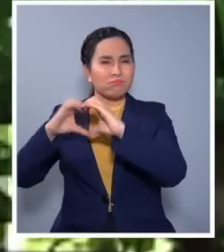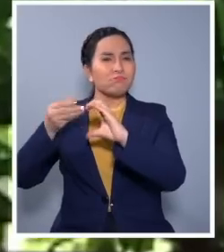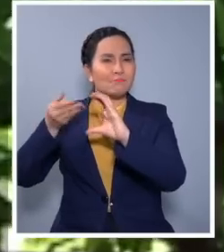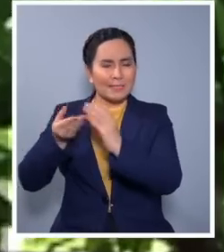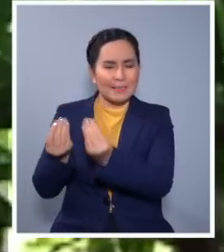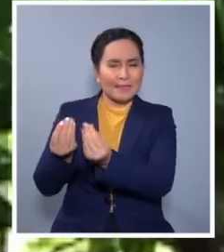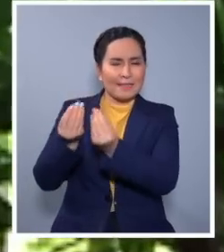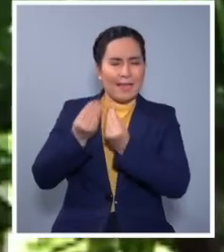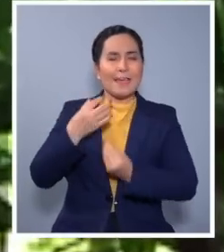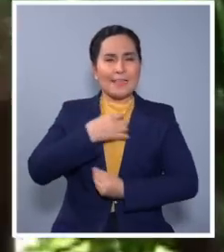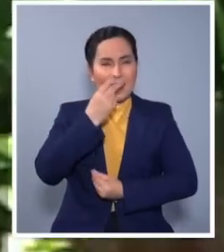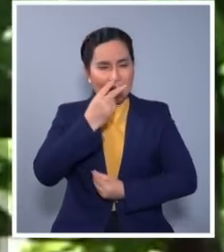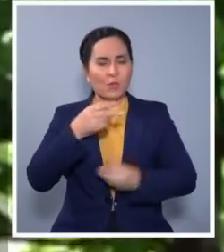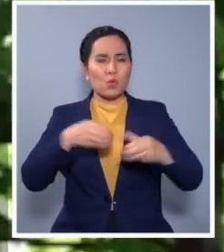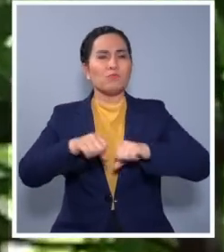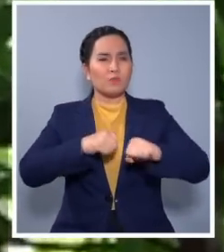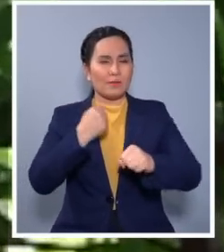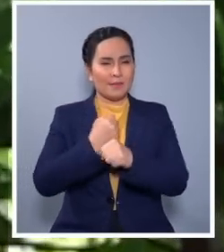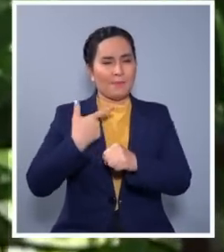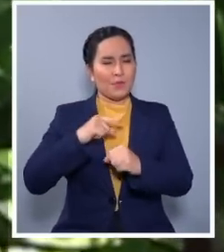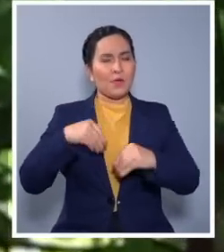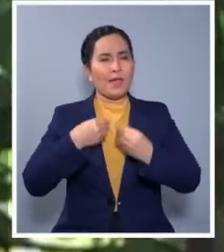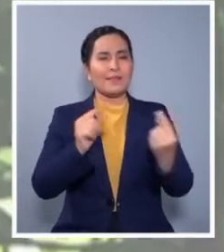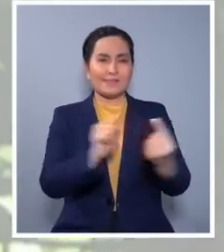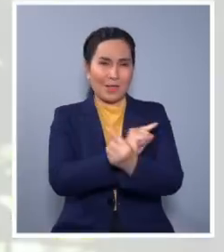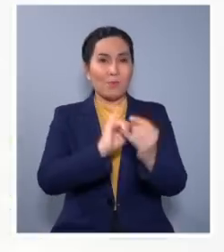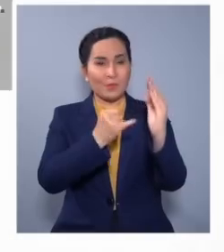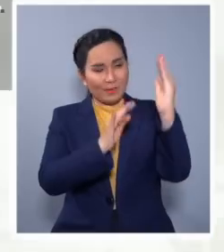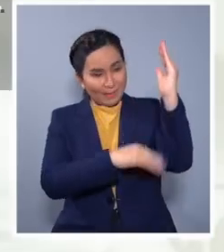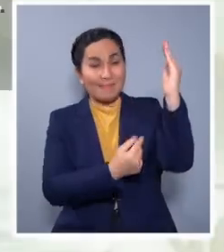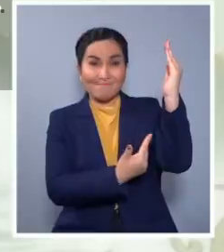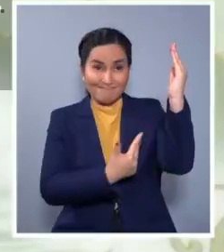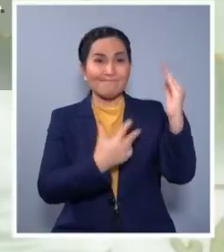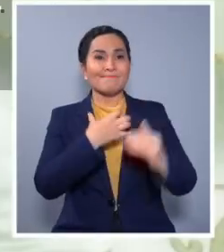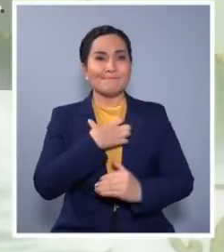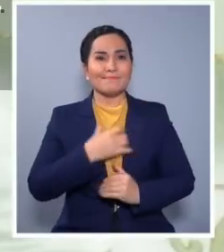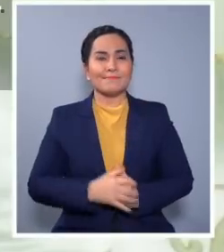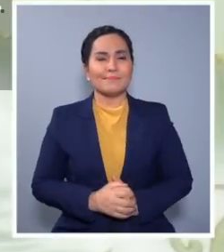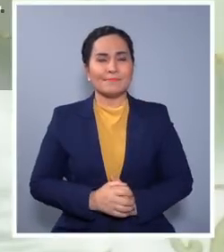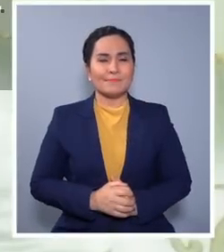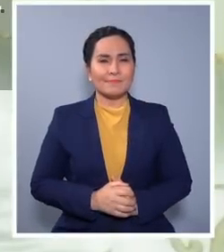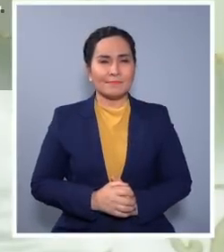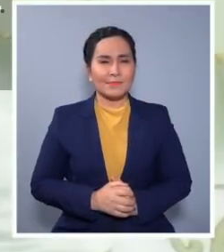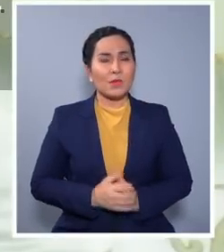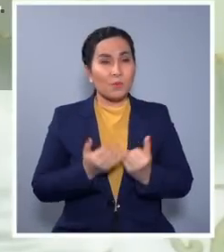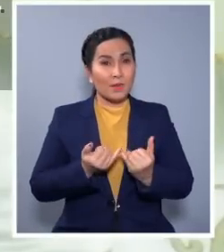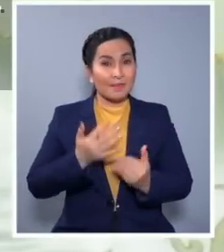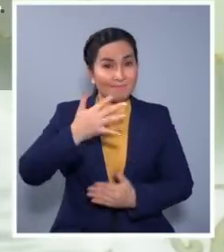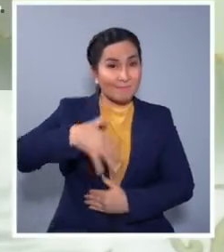อยากจะเห็นรุ่นเยาวชนได้ทำประโยชน์เพื่อสังคมใน3จังหวัดชายแดนใต้ค่ะ สวัสดีหลานๆทุก